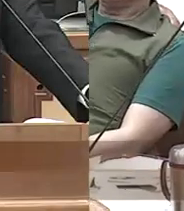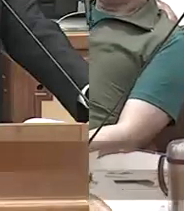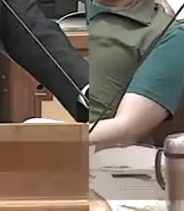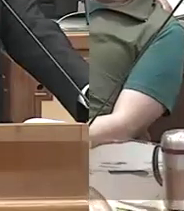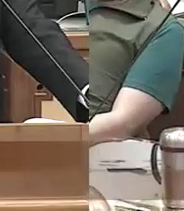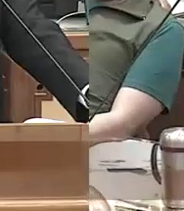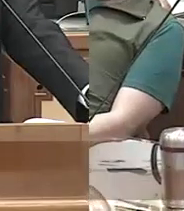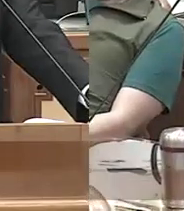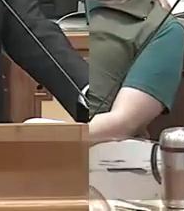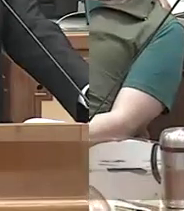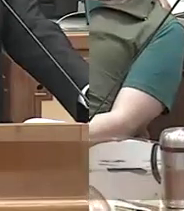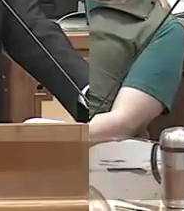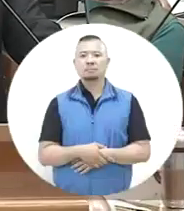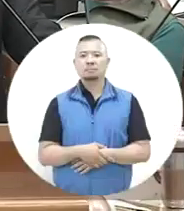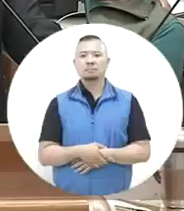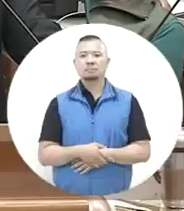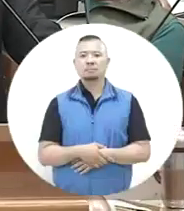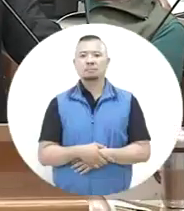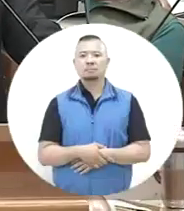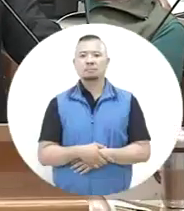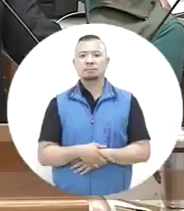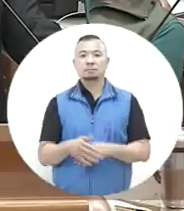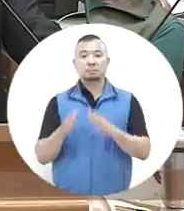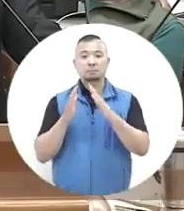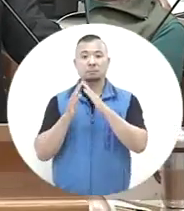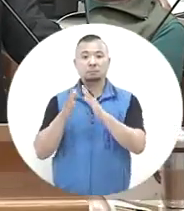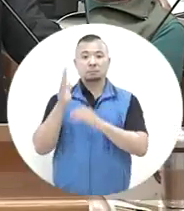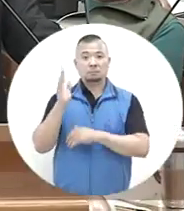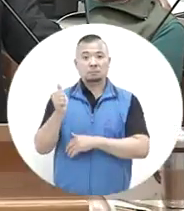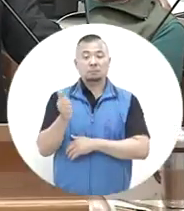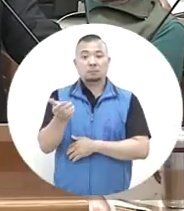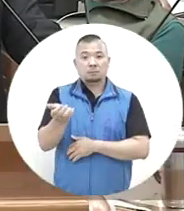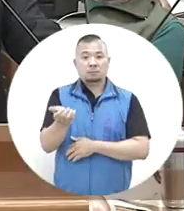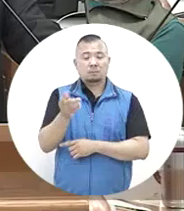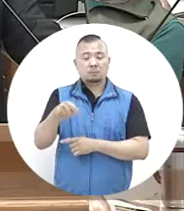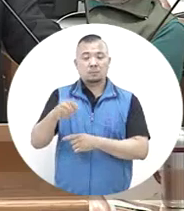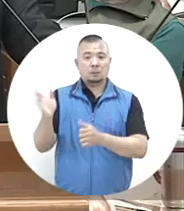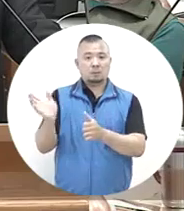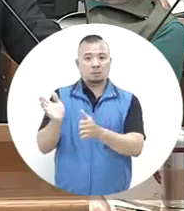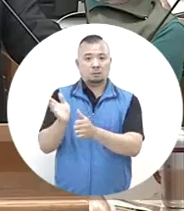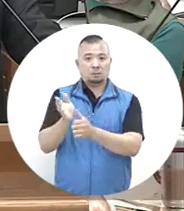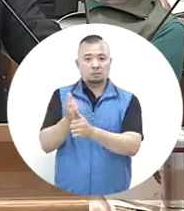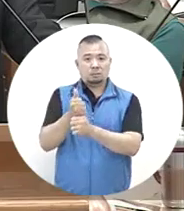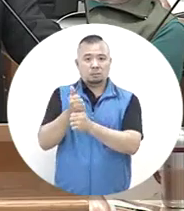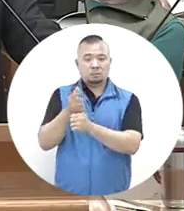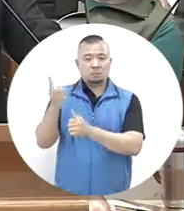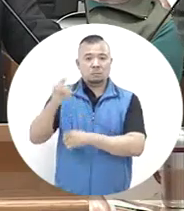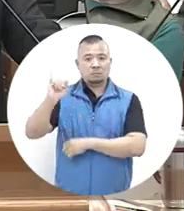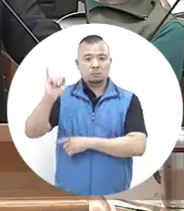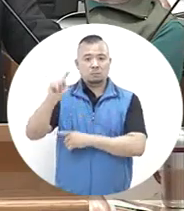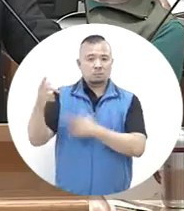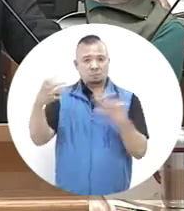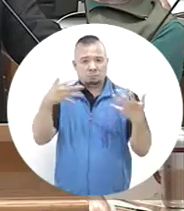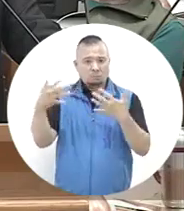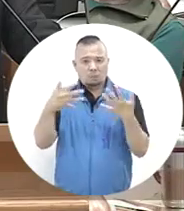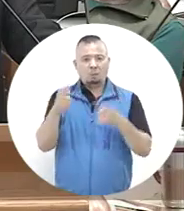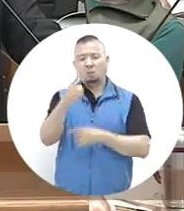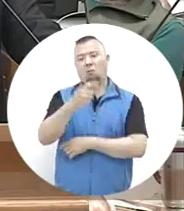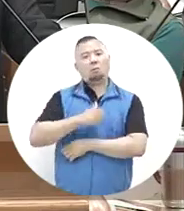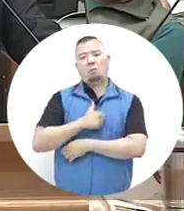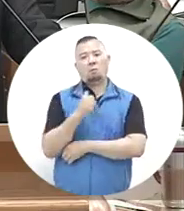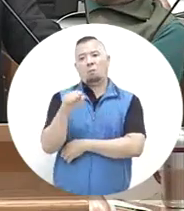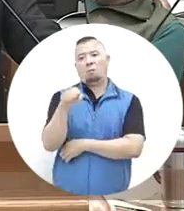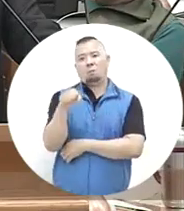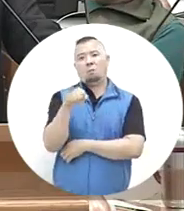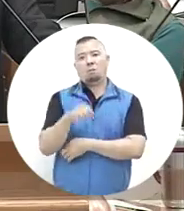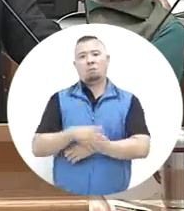长，从您刚刚在跟我们总召这样子言语往返。其实您真的很强，你枪林